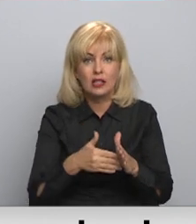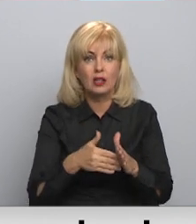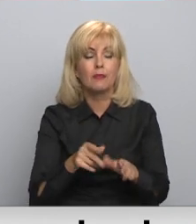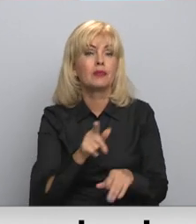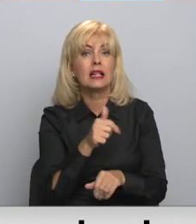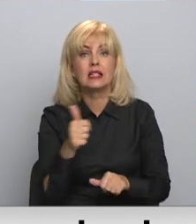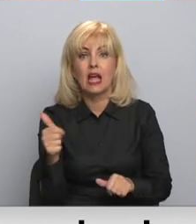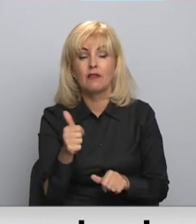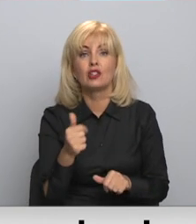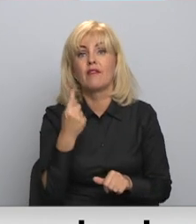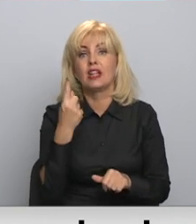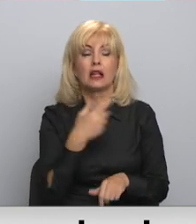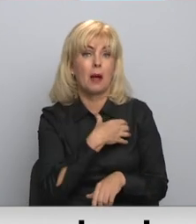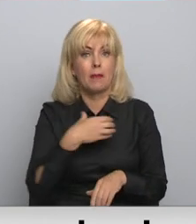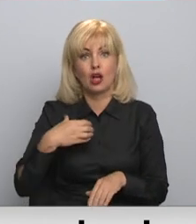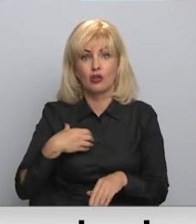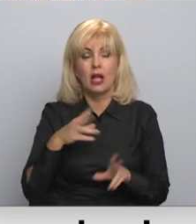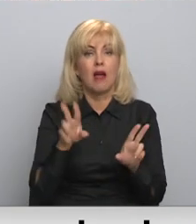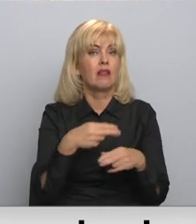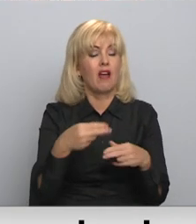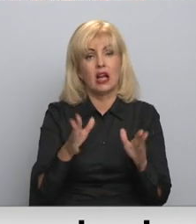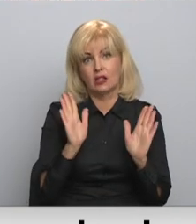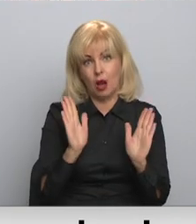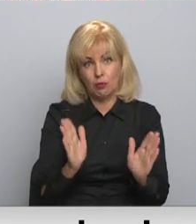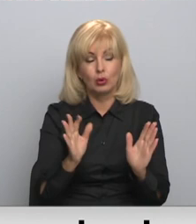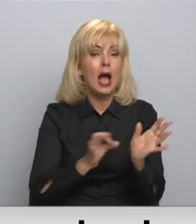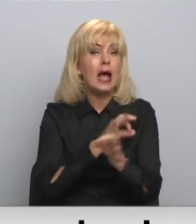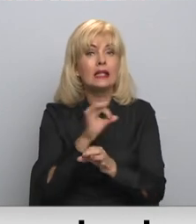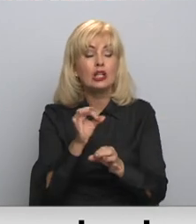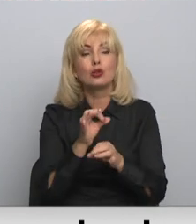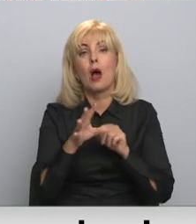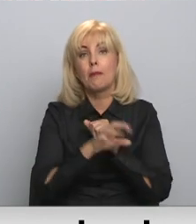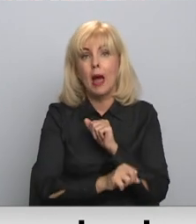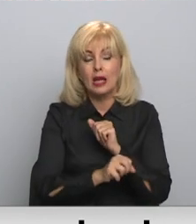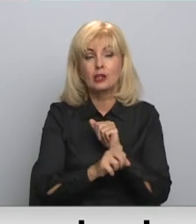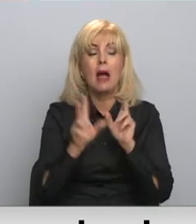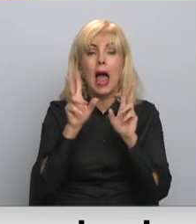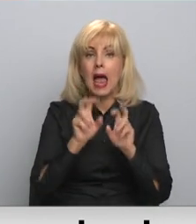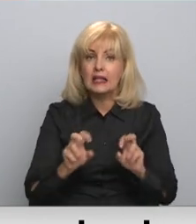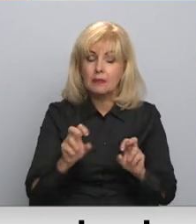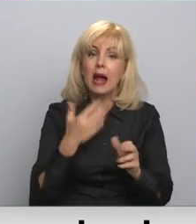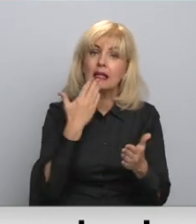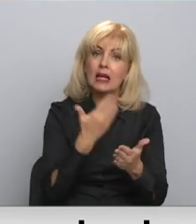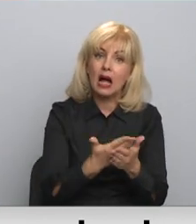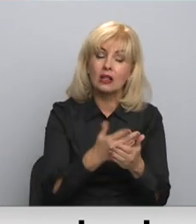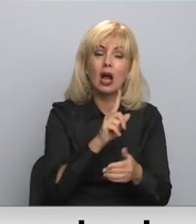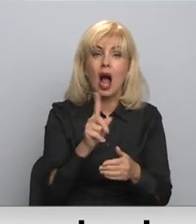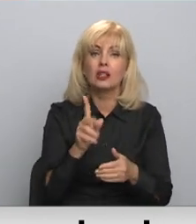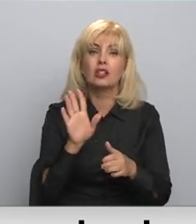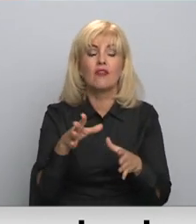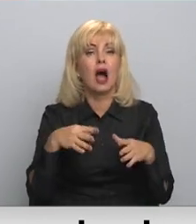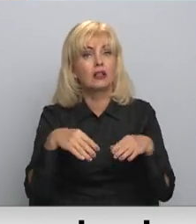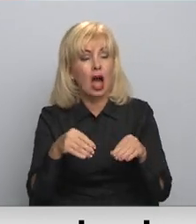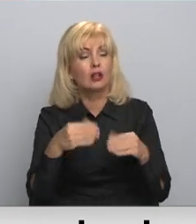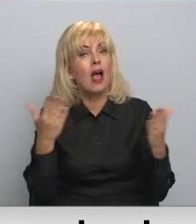šādai situācijai sevišķi, ja tas ir vienā pašvaldībā, nevajadzētu būt. Diskusijas nobeigumā nozares eksperti arī ieteica, ko katrs var darīt, lai